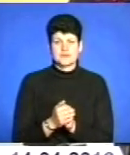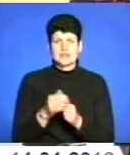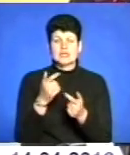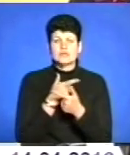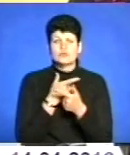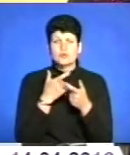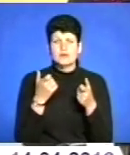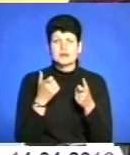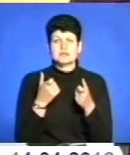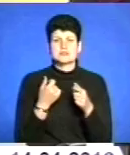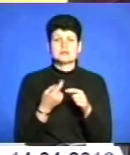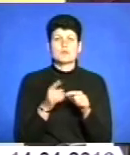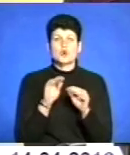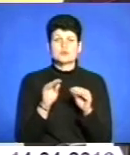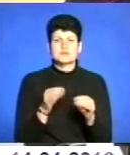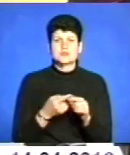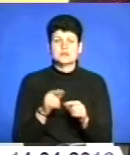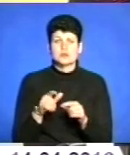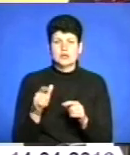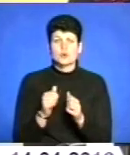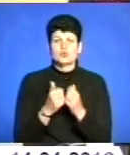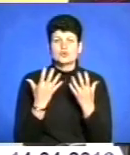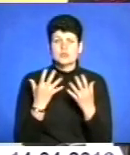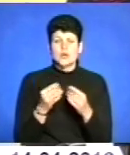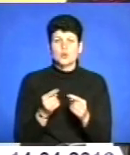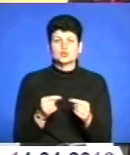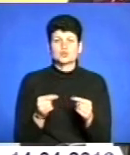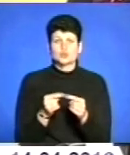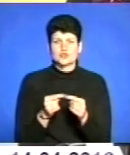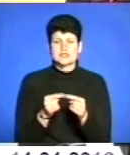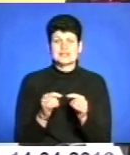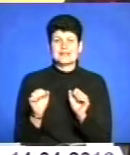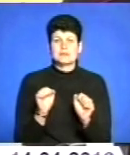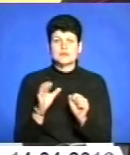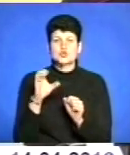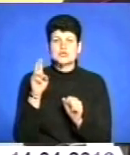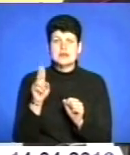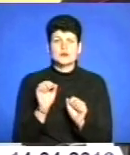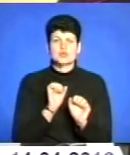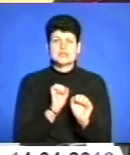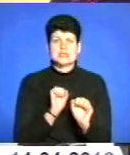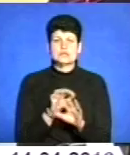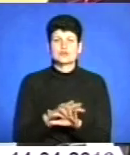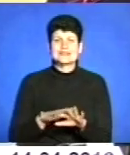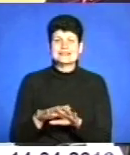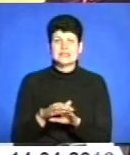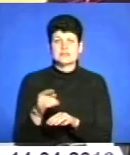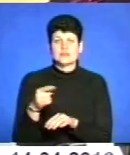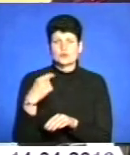Інформація про розміщення даних громадян щоденно уточнюється з департаментом соціального захисту населення